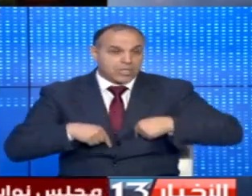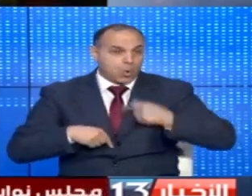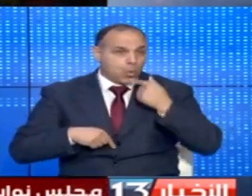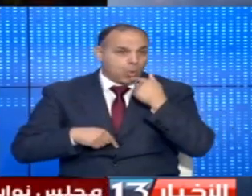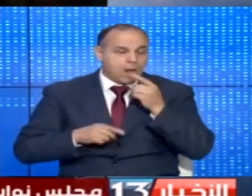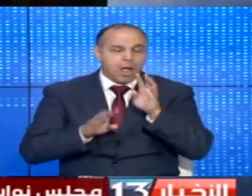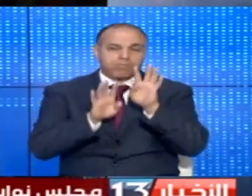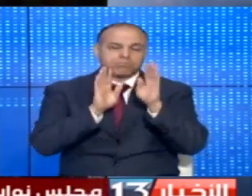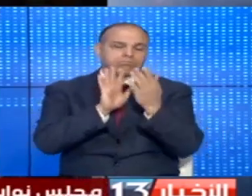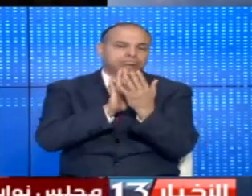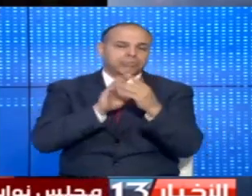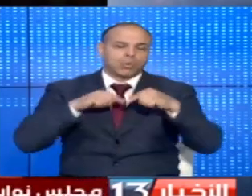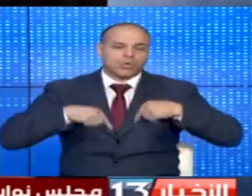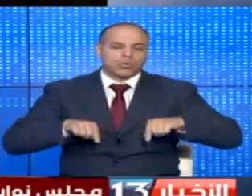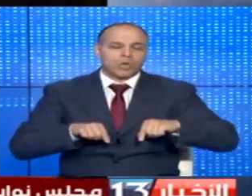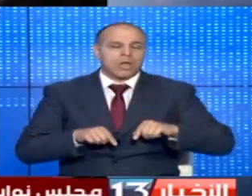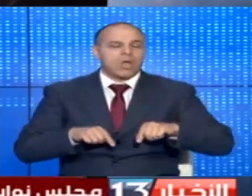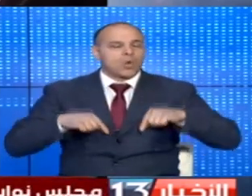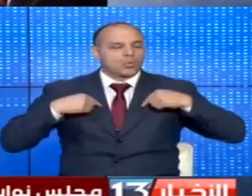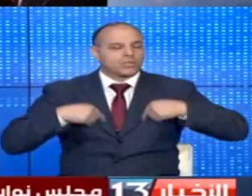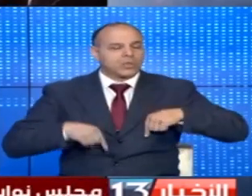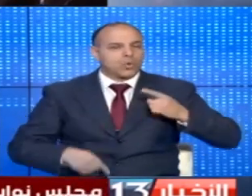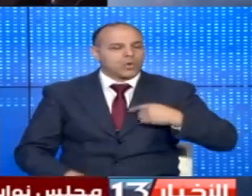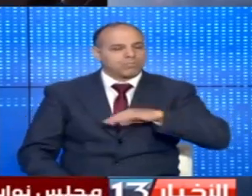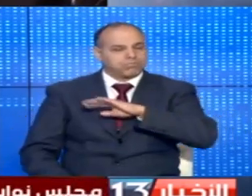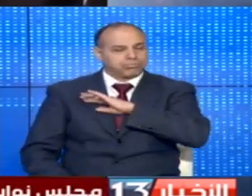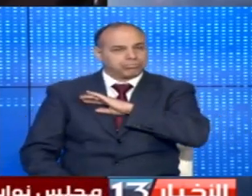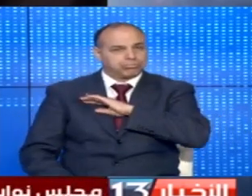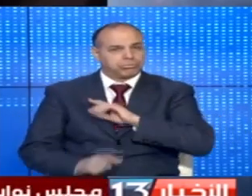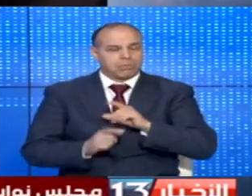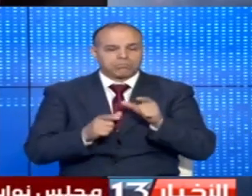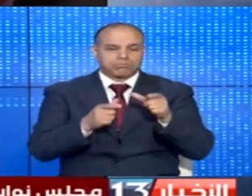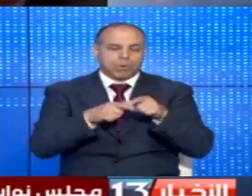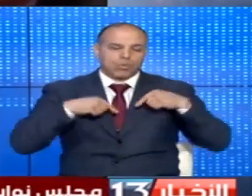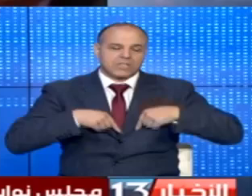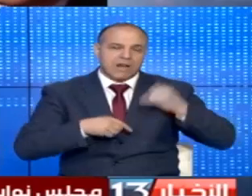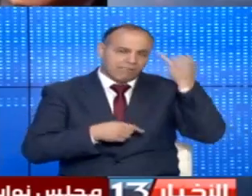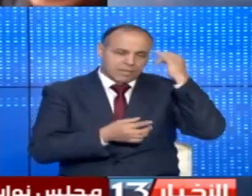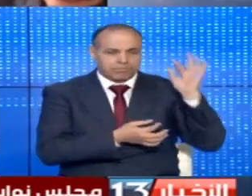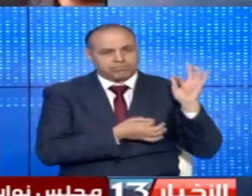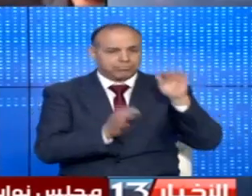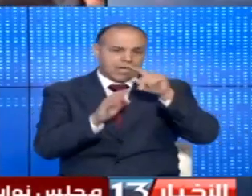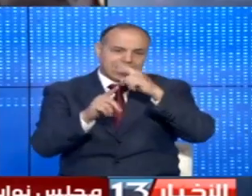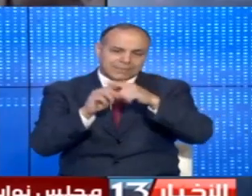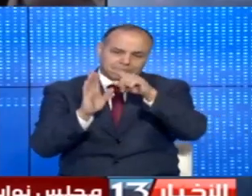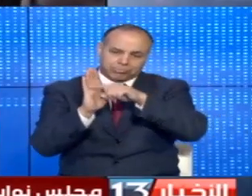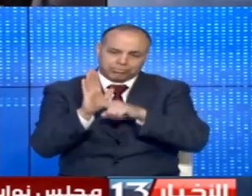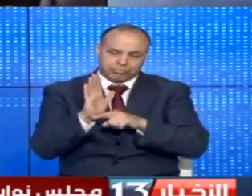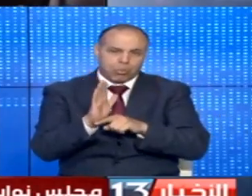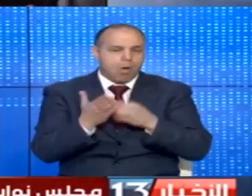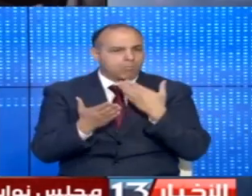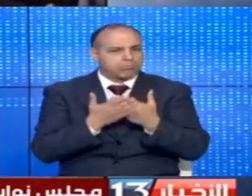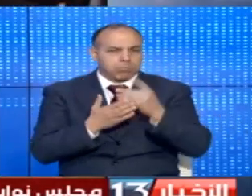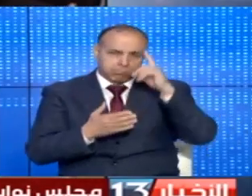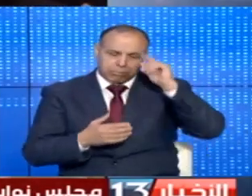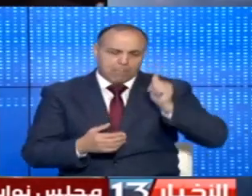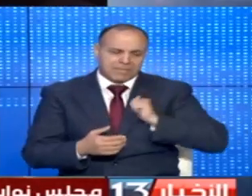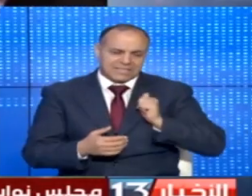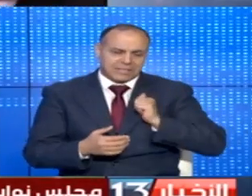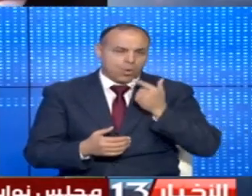النواب اكد رئيس الحكومه المكلف الحبيب الجني ان الفريق الحكوميه المقترحه يتكون من كفاءات مستقله